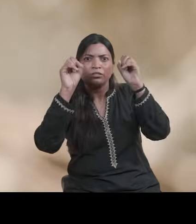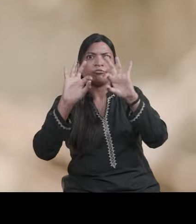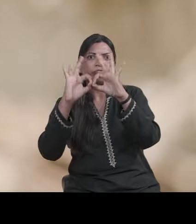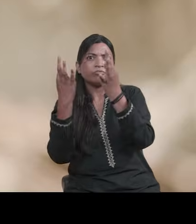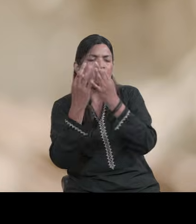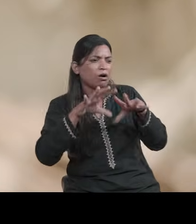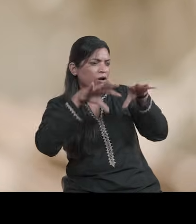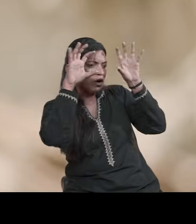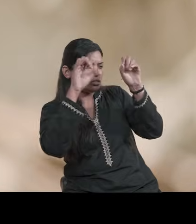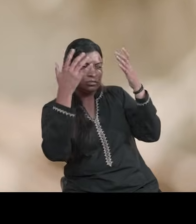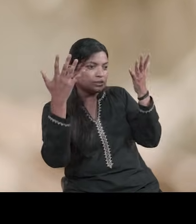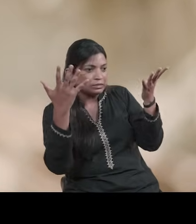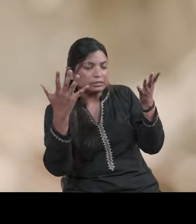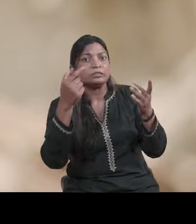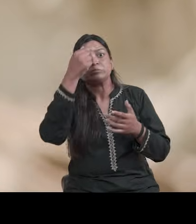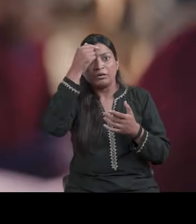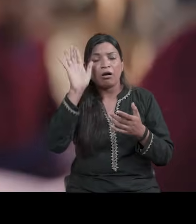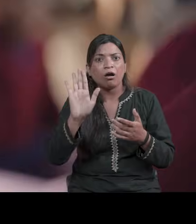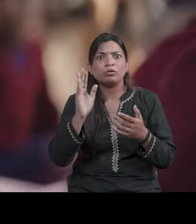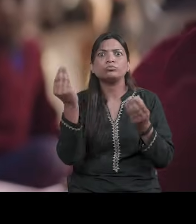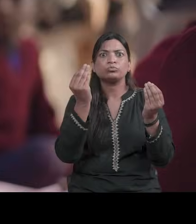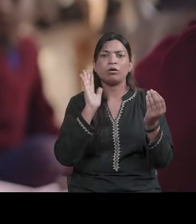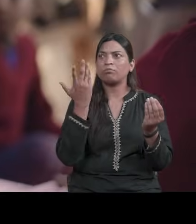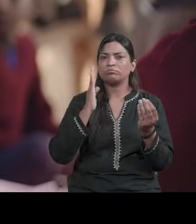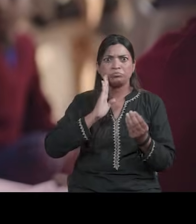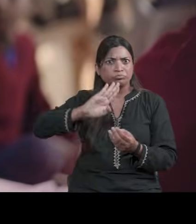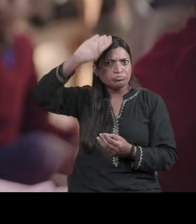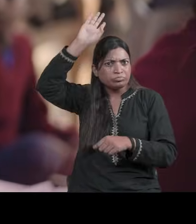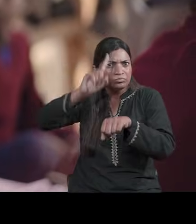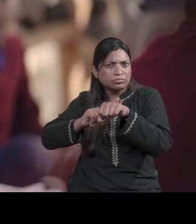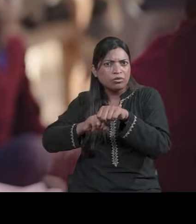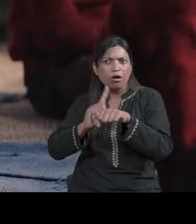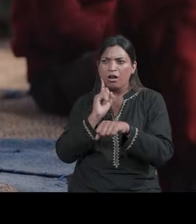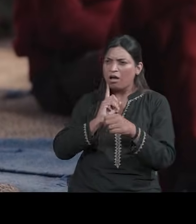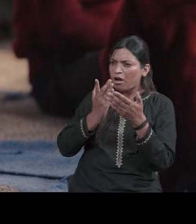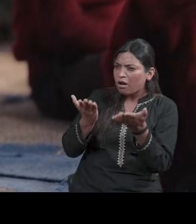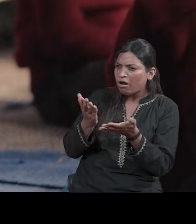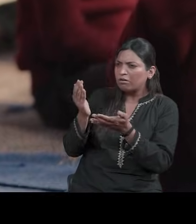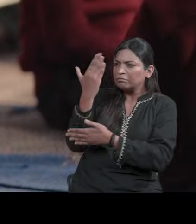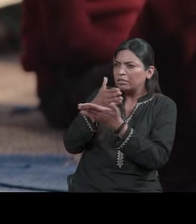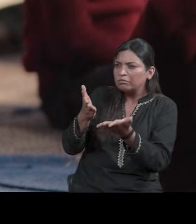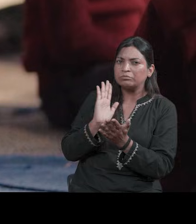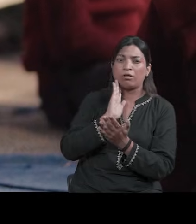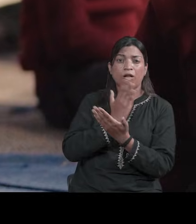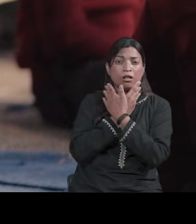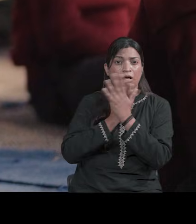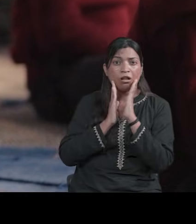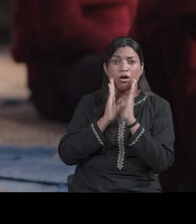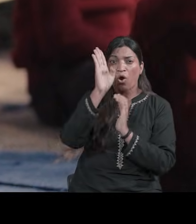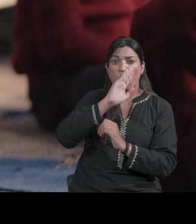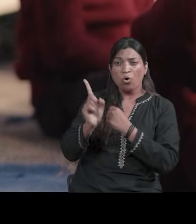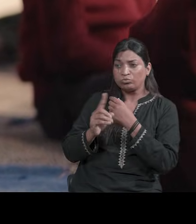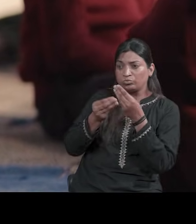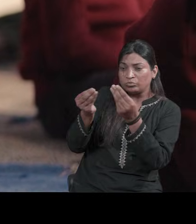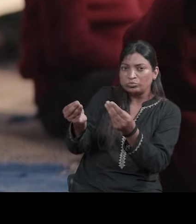प्रकोप मान के छोड़ दिया जाता होगा, परंतु पिछले कुछ समय से मैं देख रहा हूँ जैसे जैसे शिक्षा का स्तर बढ़ा है तो इनको परेशानियाँ आना कम हुई हैं। अब